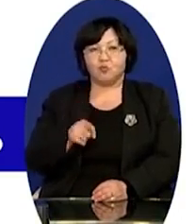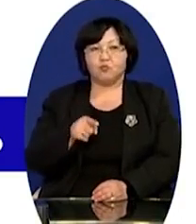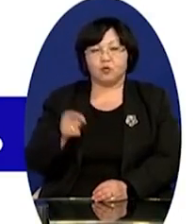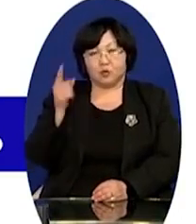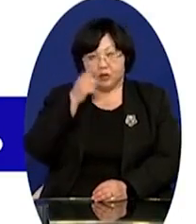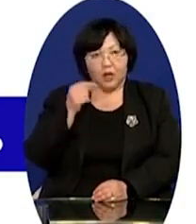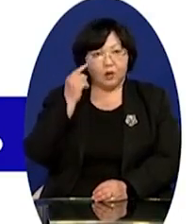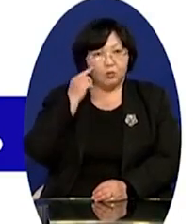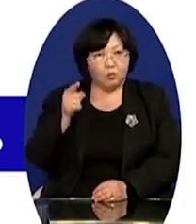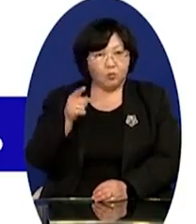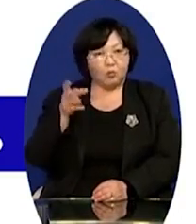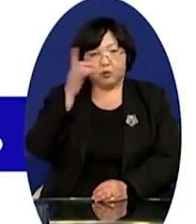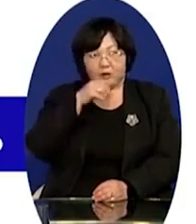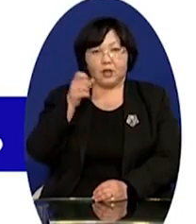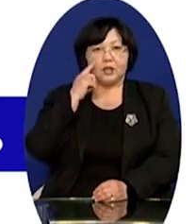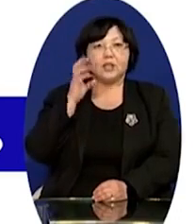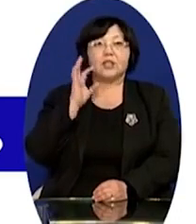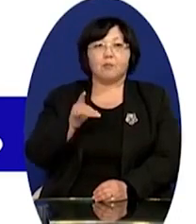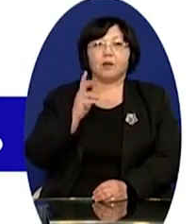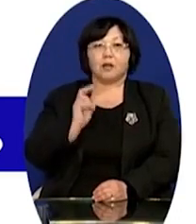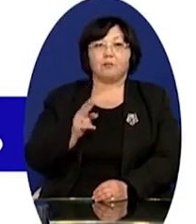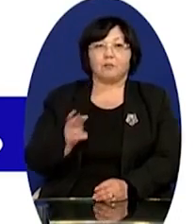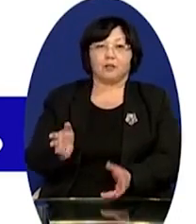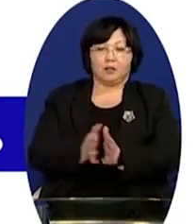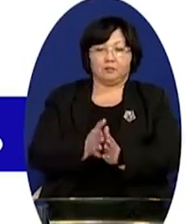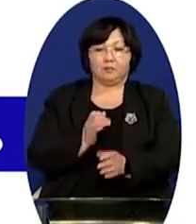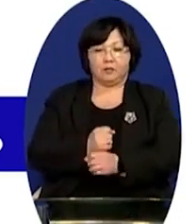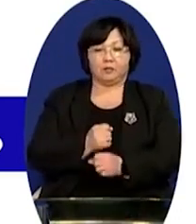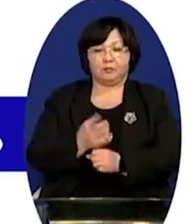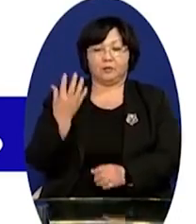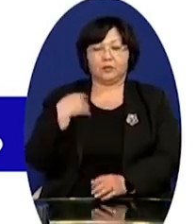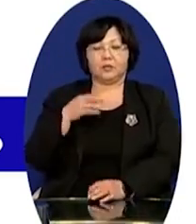таних уу? Таньна. Ямар компани хамтарч эзэмшдэг?